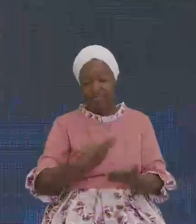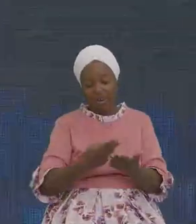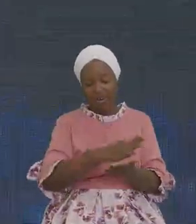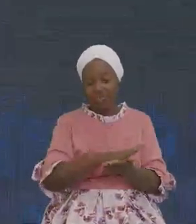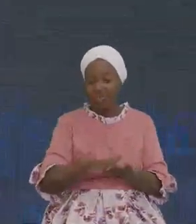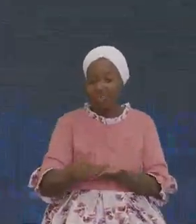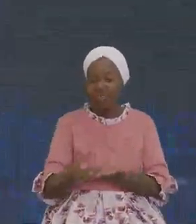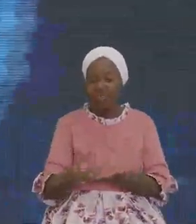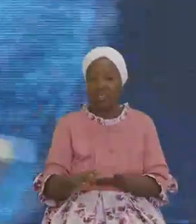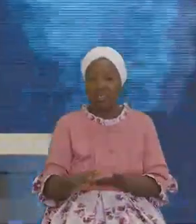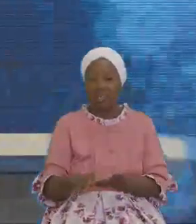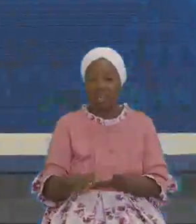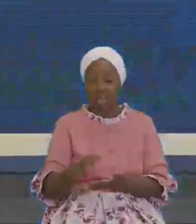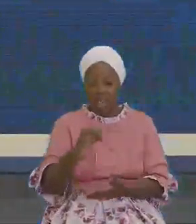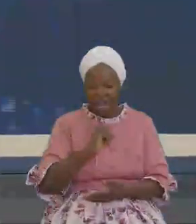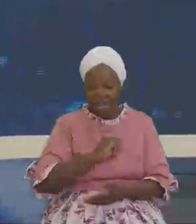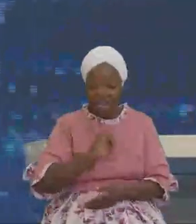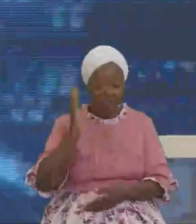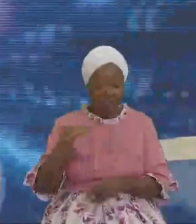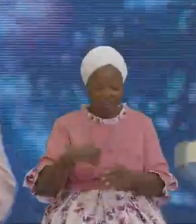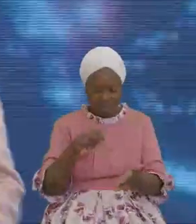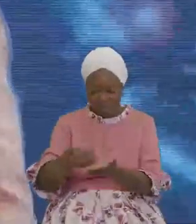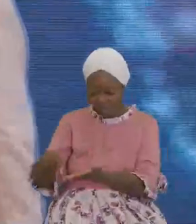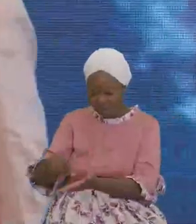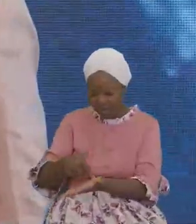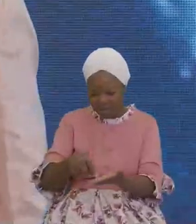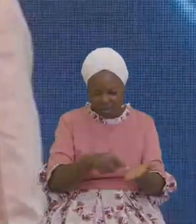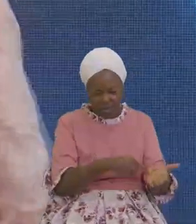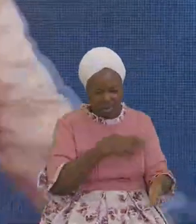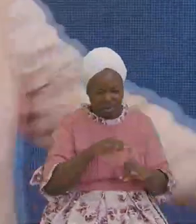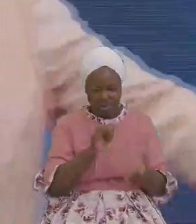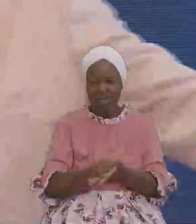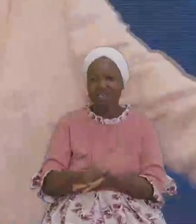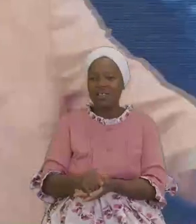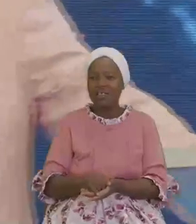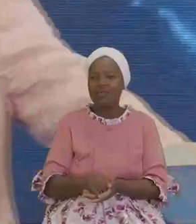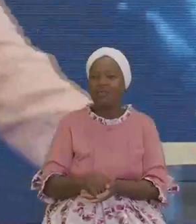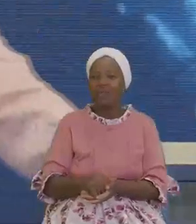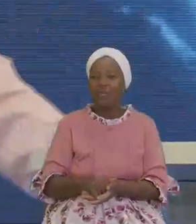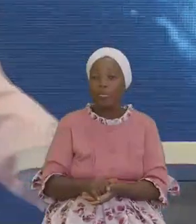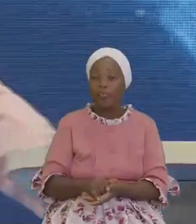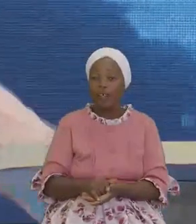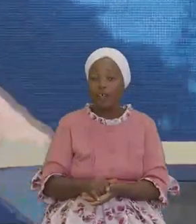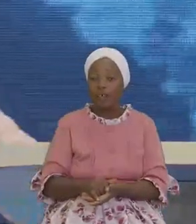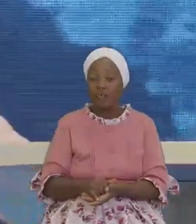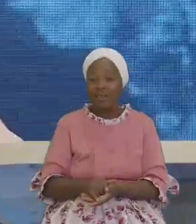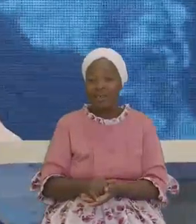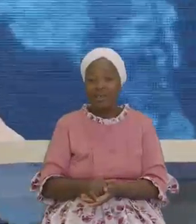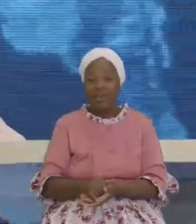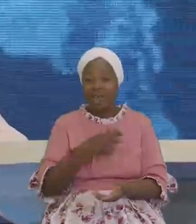je vais vraiment me rendre juste, je vais faire ci, je vais faire cela,